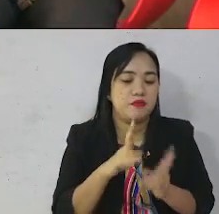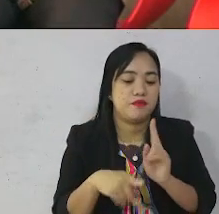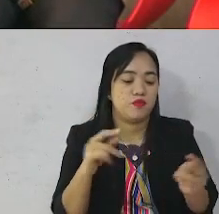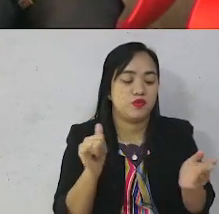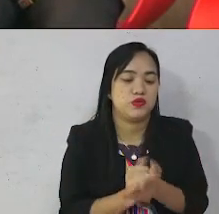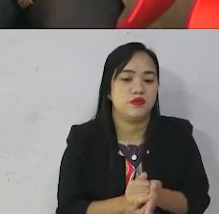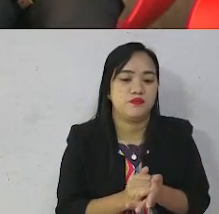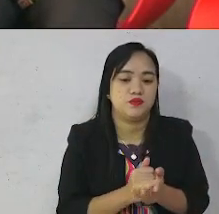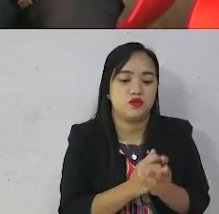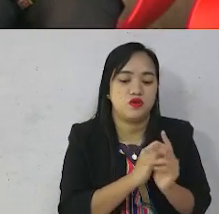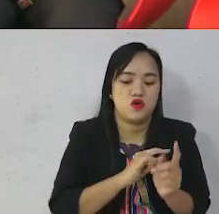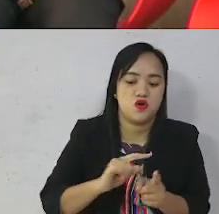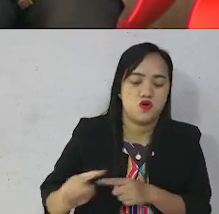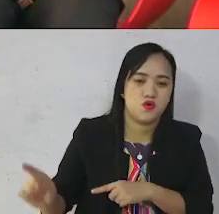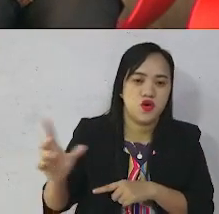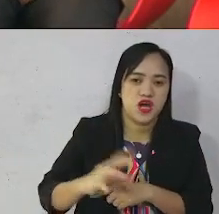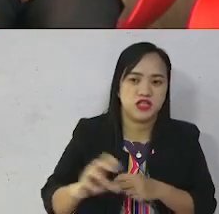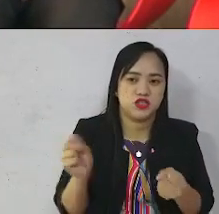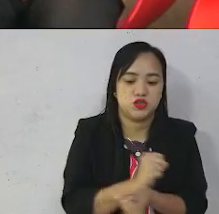mapapahamak